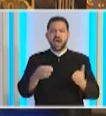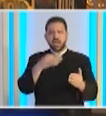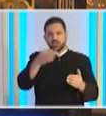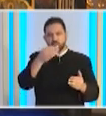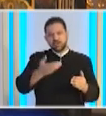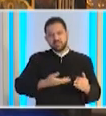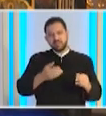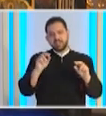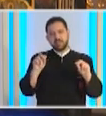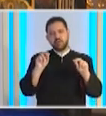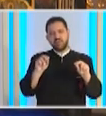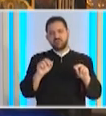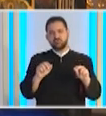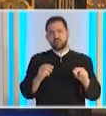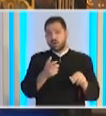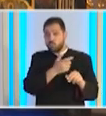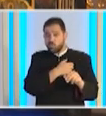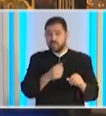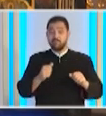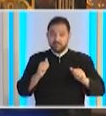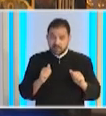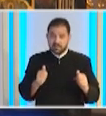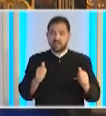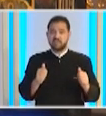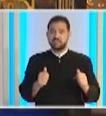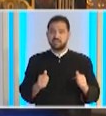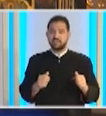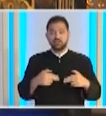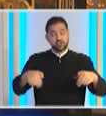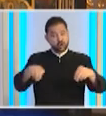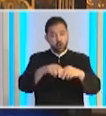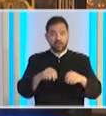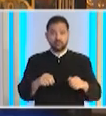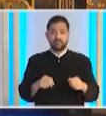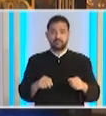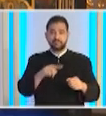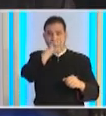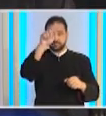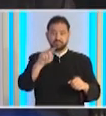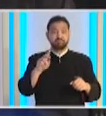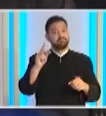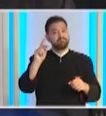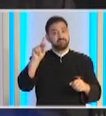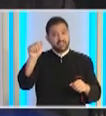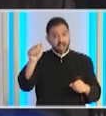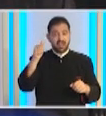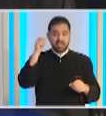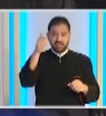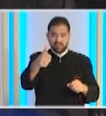spuneți așadar, Părinte Profesor, că putem îndrăzni și noi, oarecum.